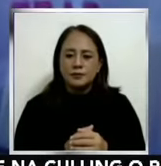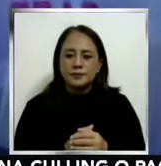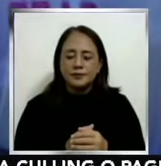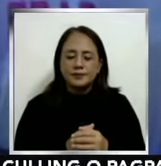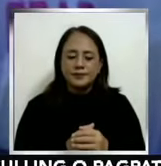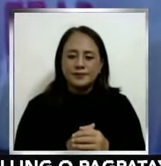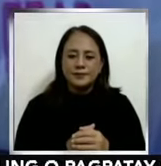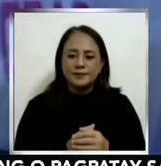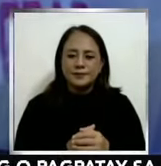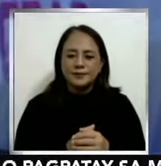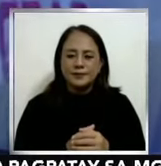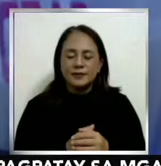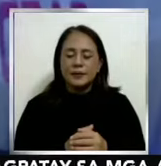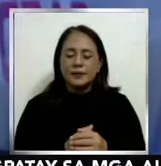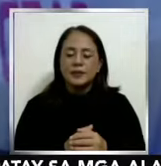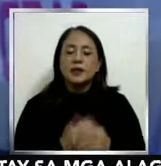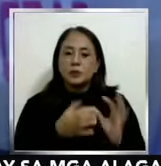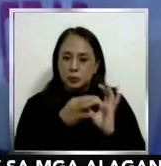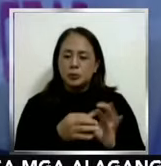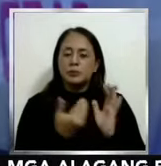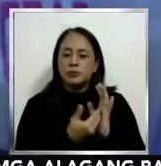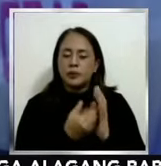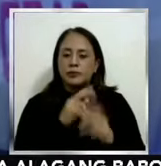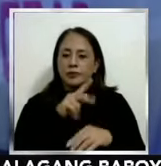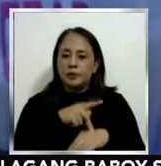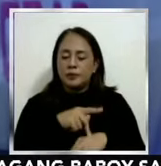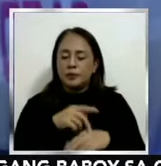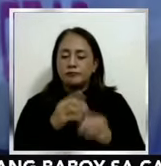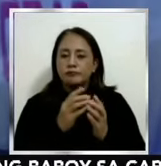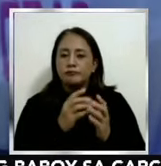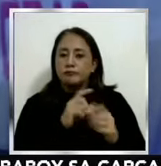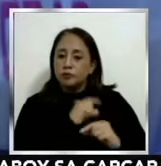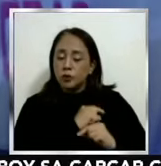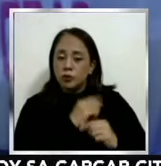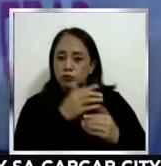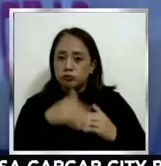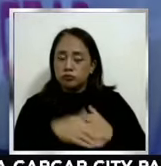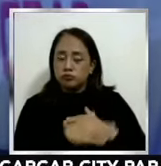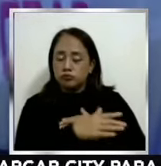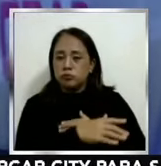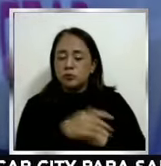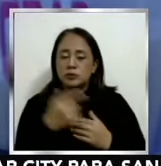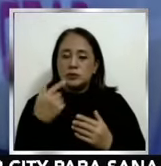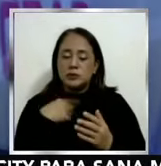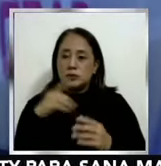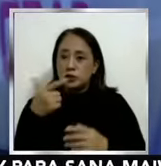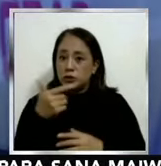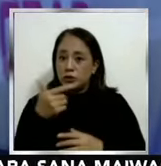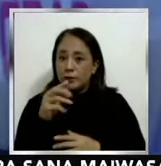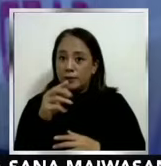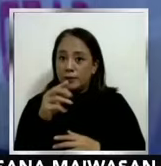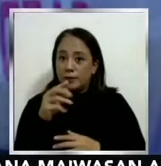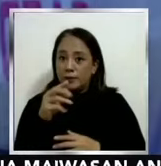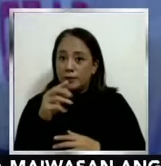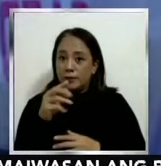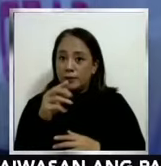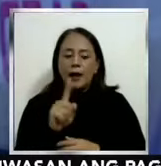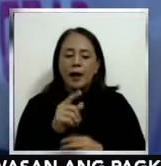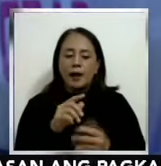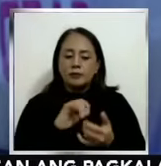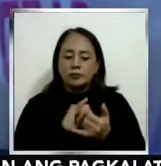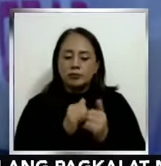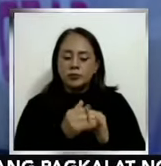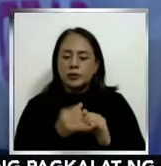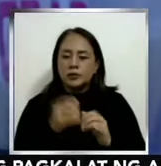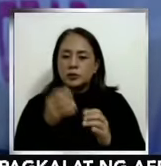Sobray pa rin yan, ipinakita ni Philippine Coast Guard spokesperson Armando Balilo sa GMA Integrated News ang naamyendahang Certificate of Public